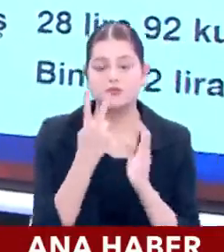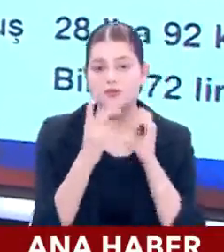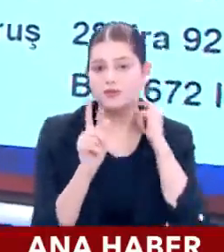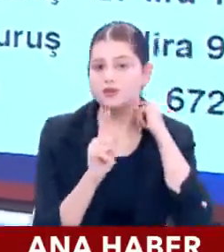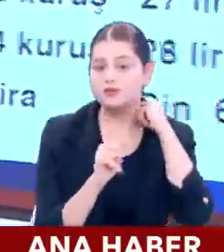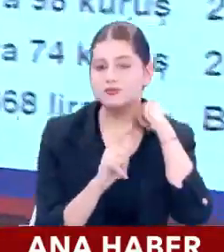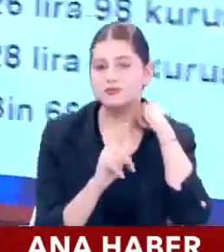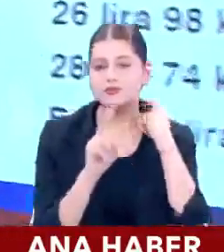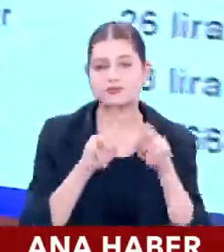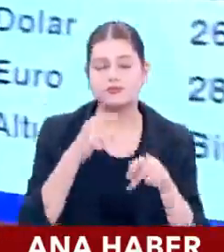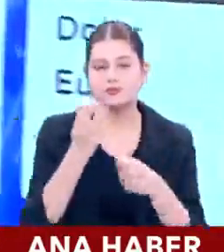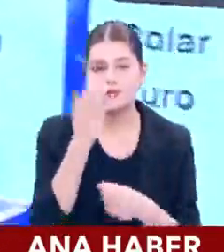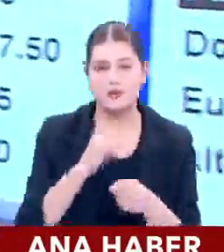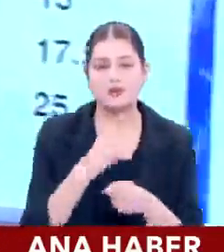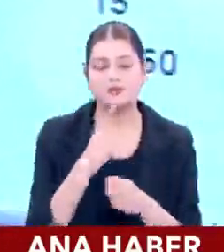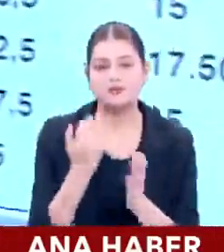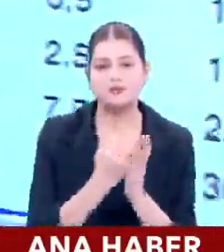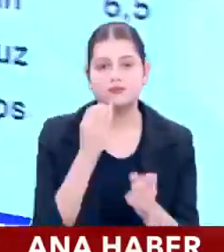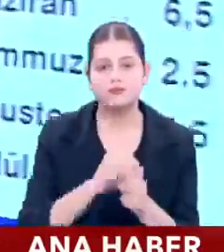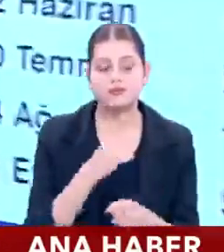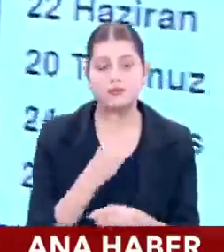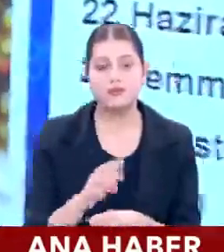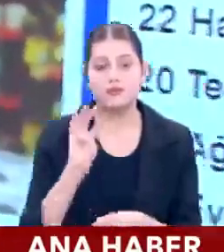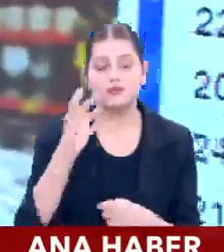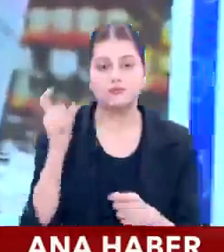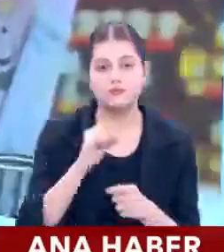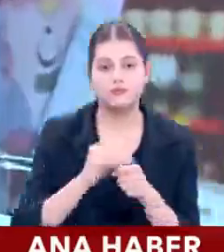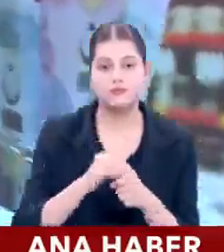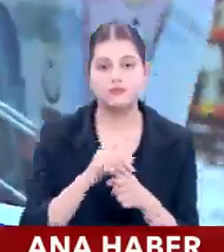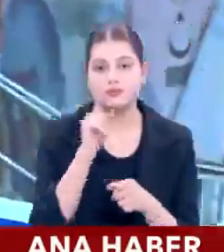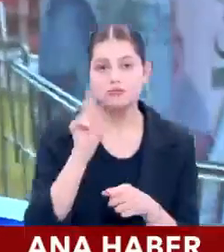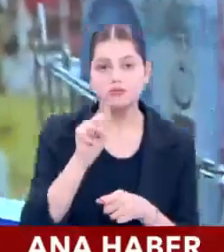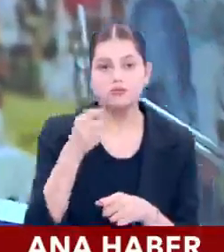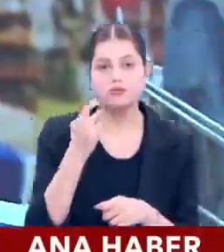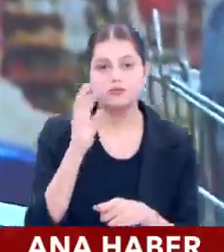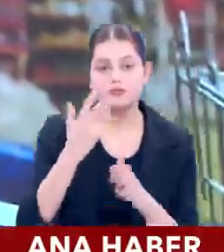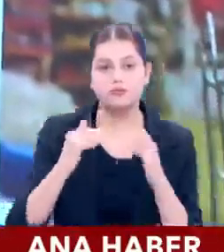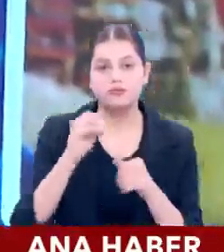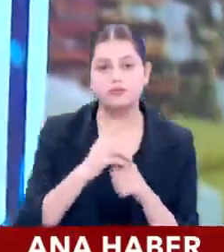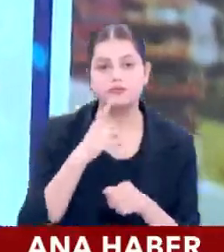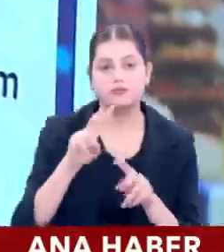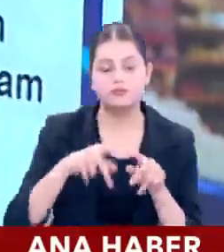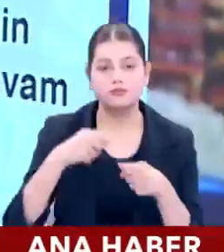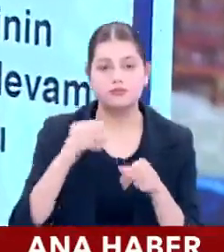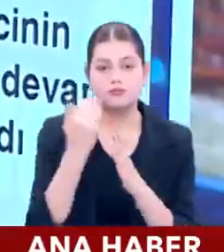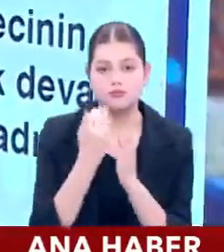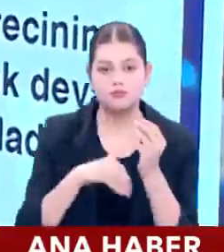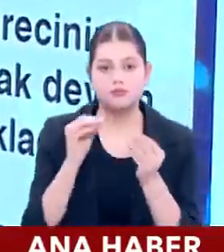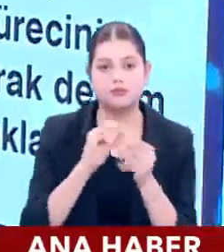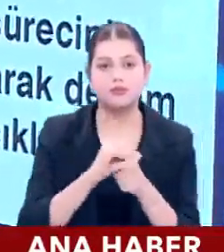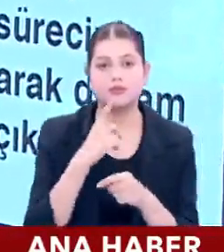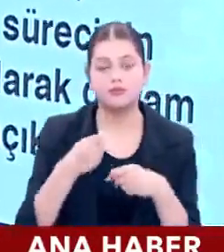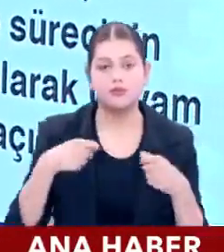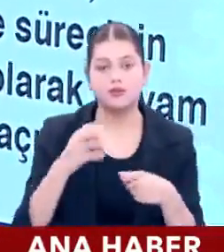bakmamız lazım Evet Merkez beklentileri karşıladı 4 ayda %21,5'lik bir artış Merkez Bankası politika faizdir